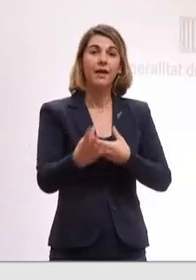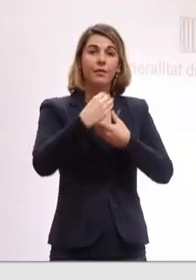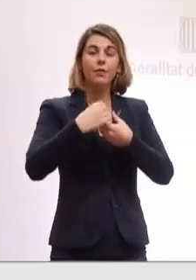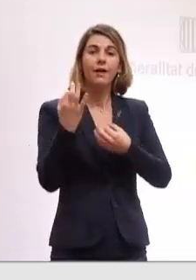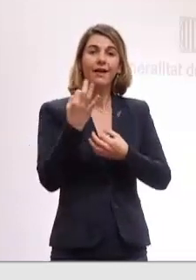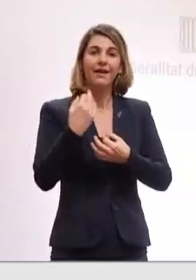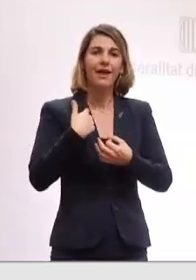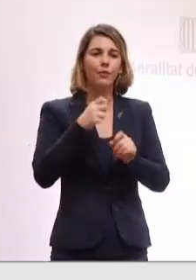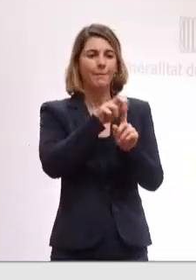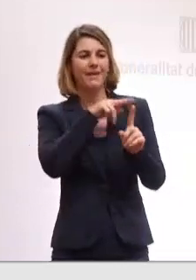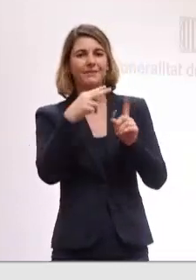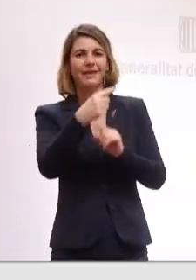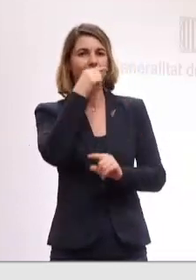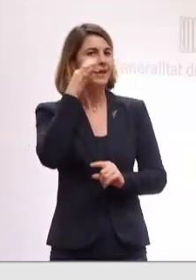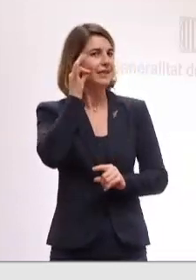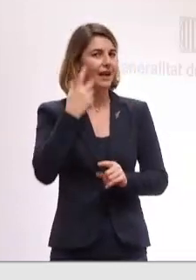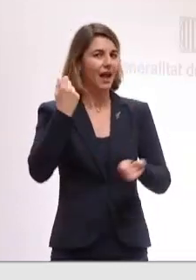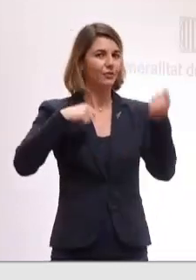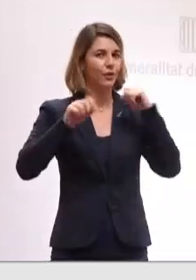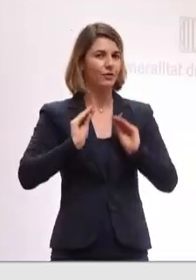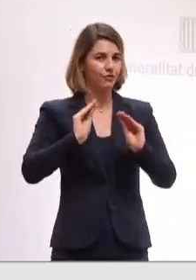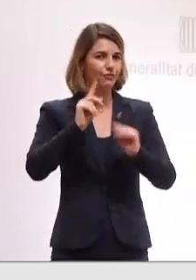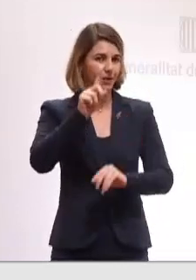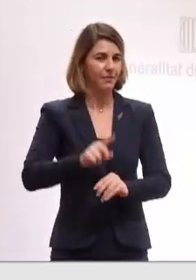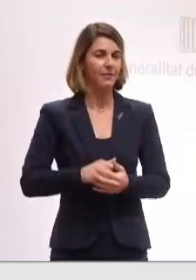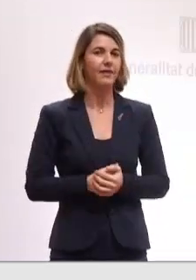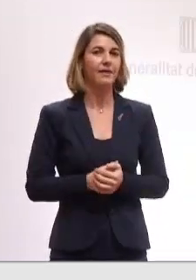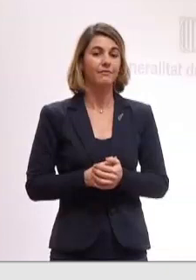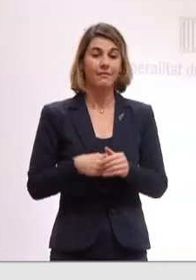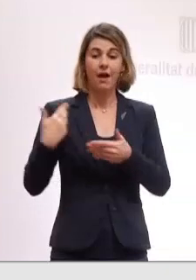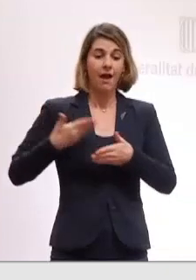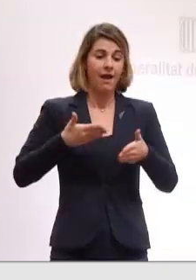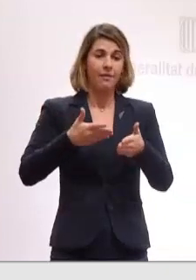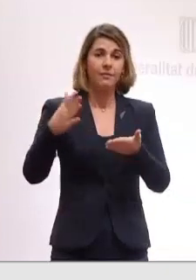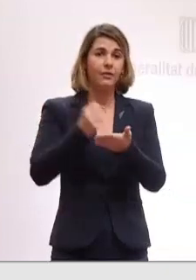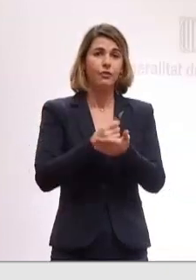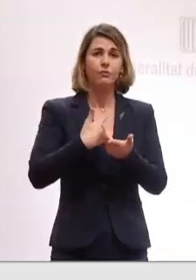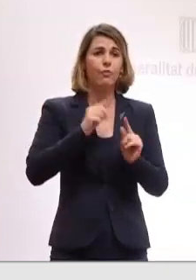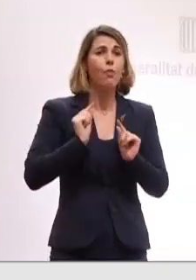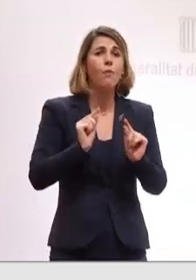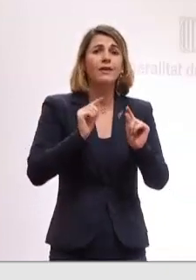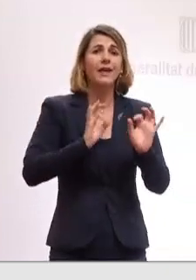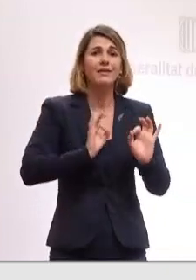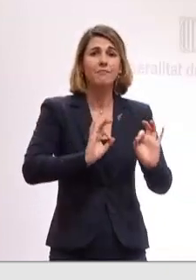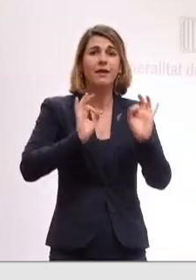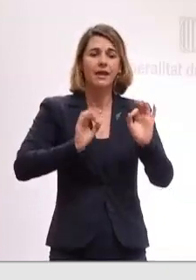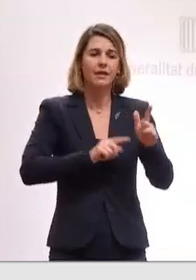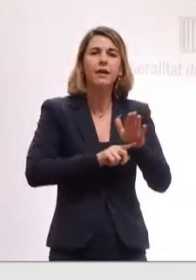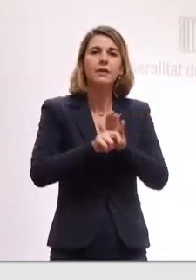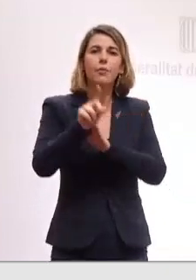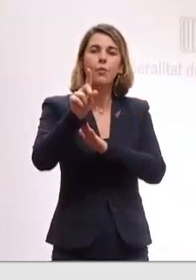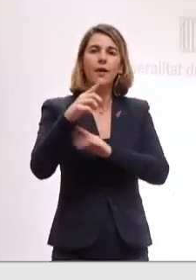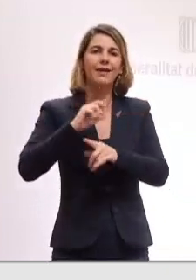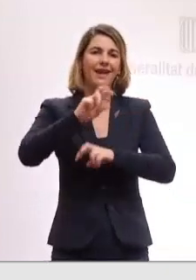la perspectiva de gènere en les seves actuacions. Durant tot aquest camí hi ha hagut moments especialment importants de desenvolupament i